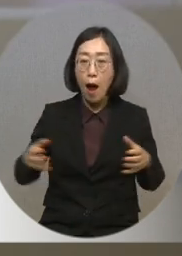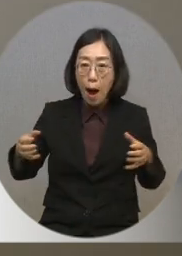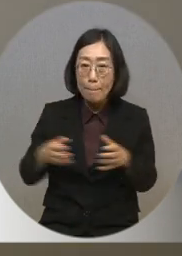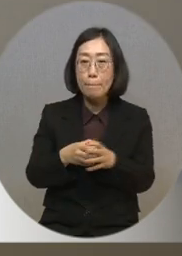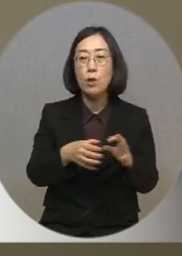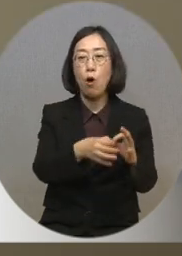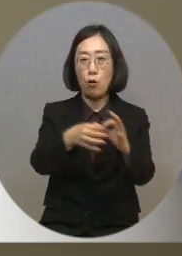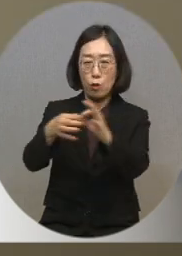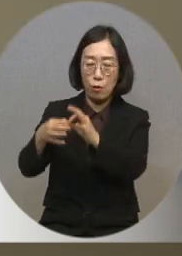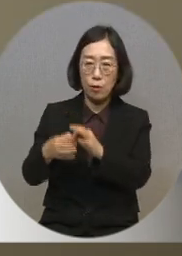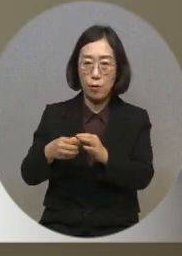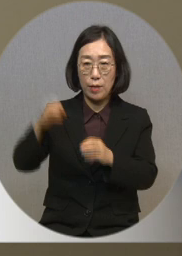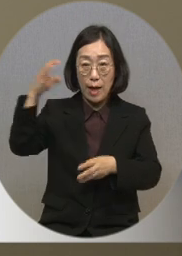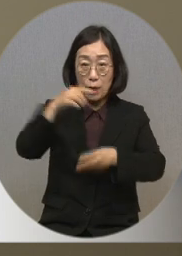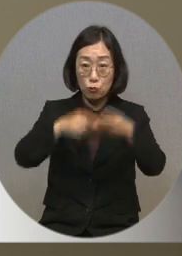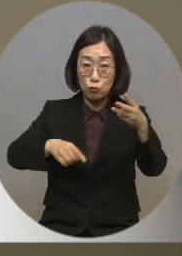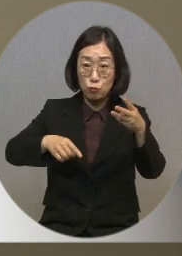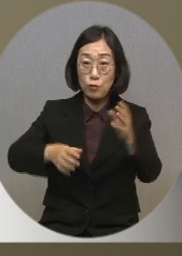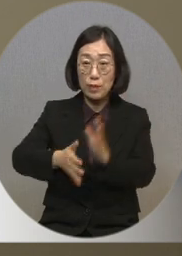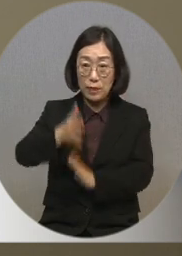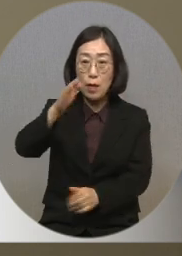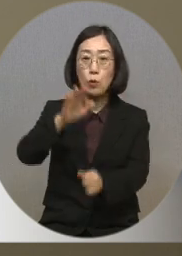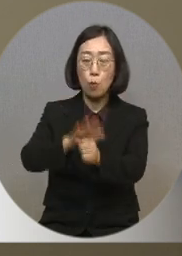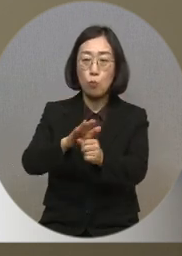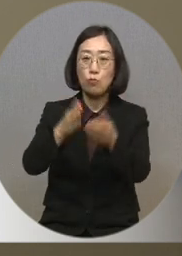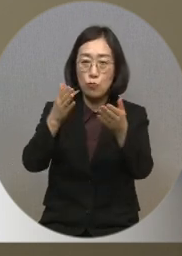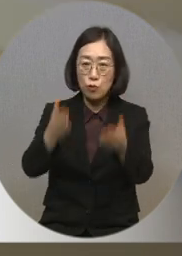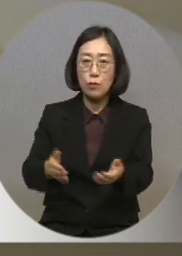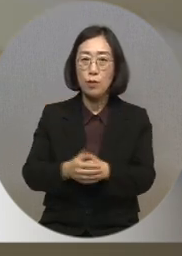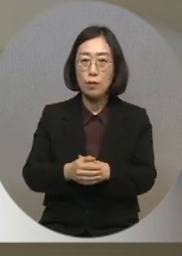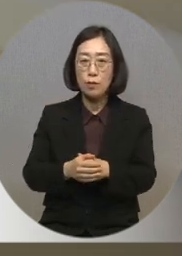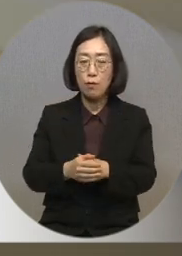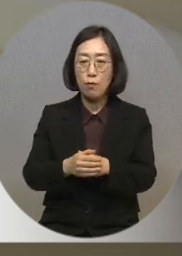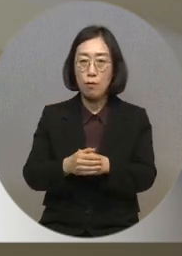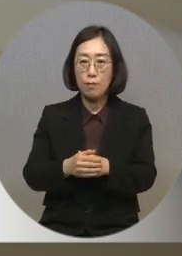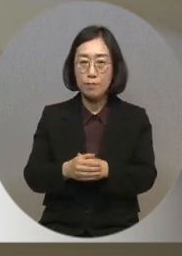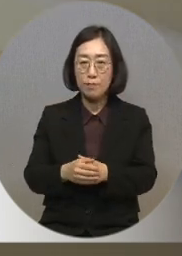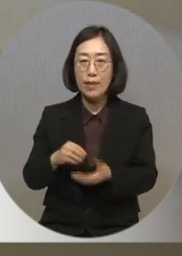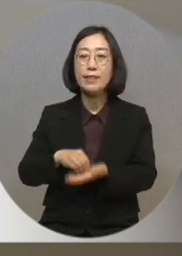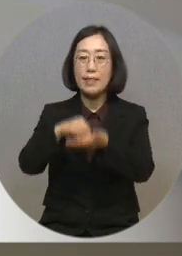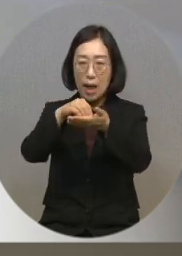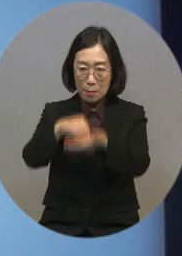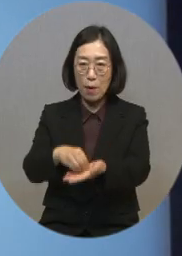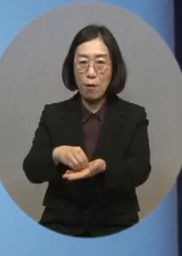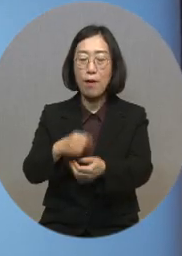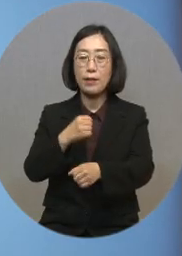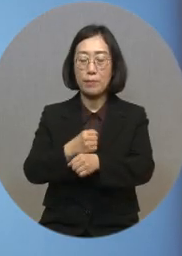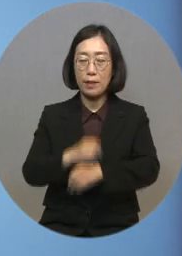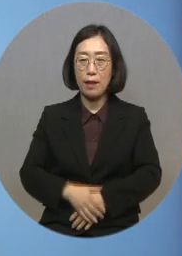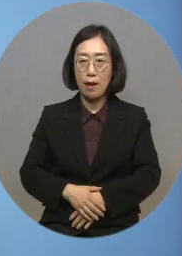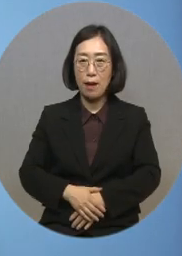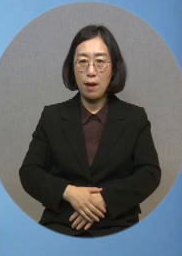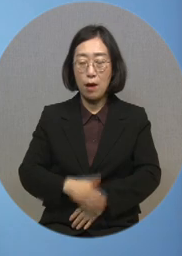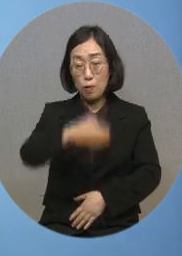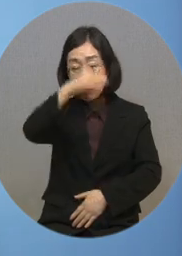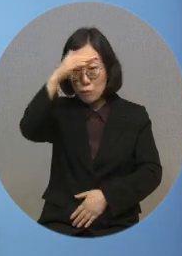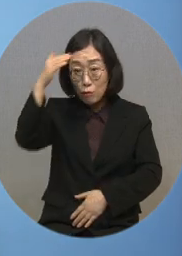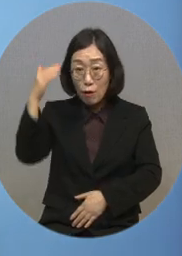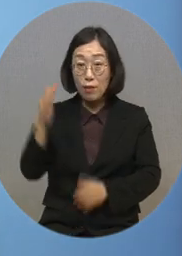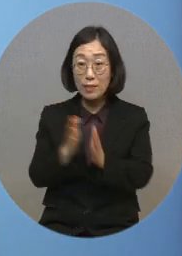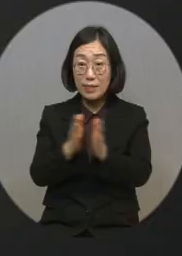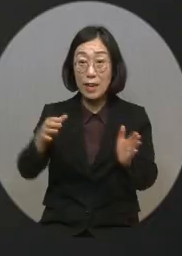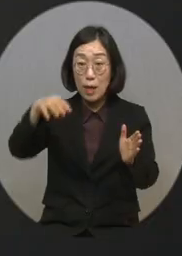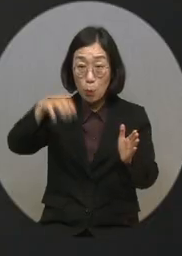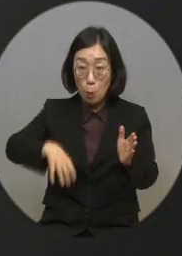연결시켜가지고 사실 양주시에도 뭔가 도움을 주기 위해서 사실 저희가 같이 시티투어도 참여하게 된 겁니다. 견학이 시작되는 곳,